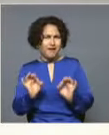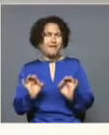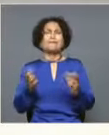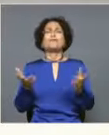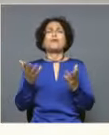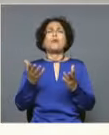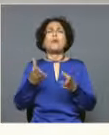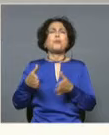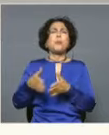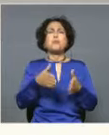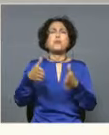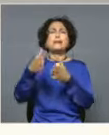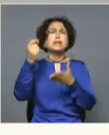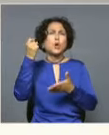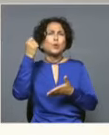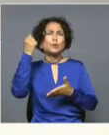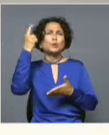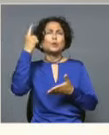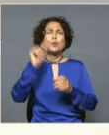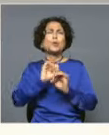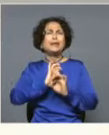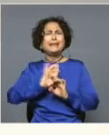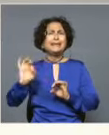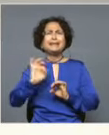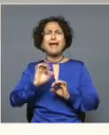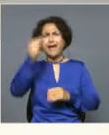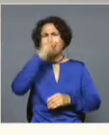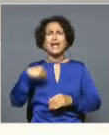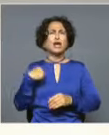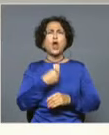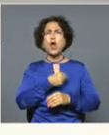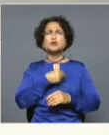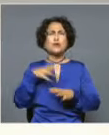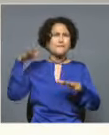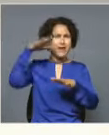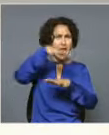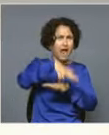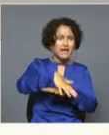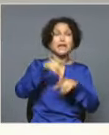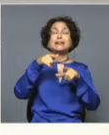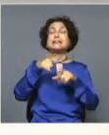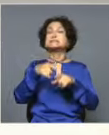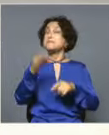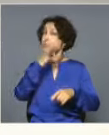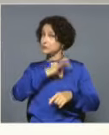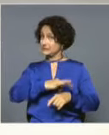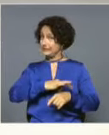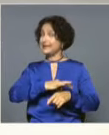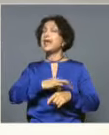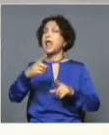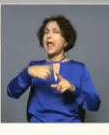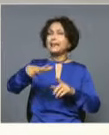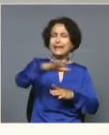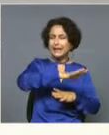на културното и религиозно влияние, които тогава са били абсолютно неразделими, да се постигне територия,